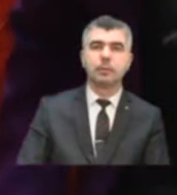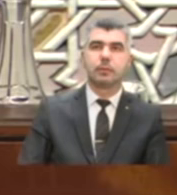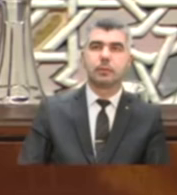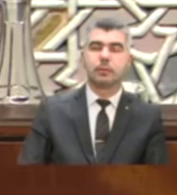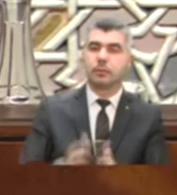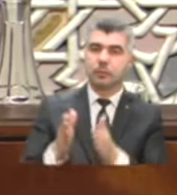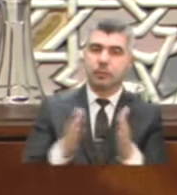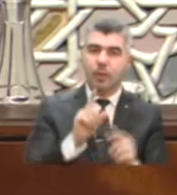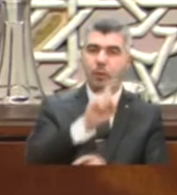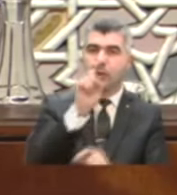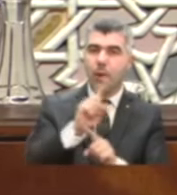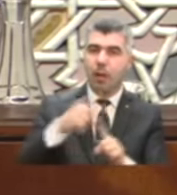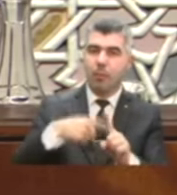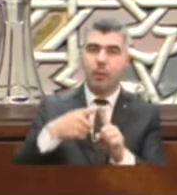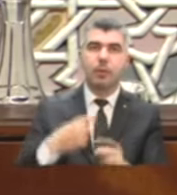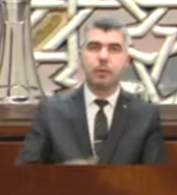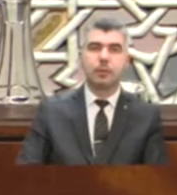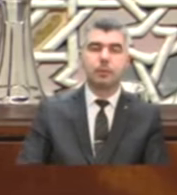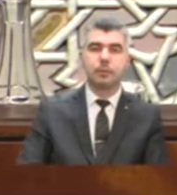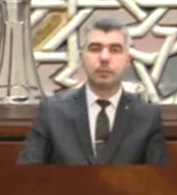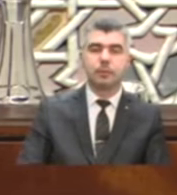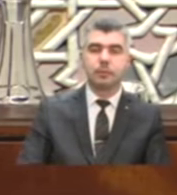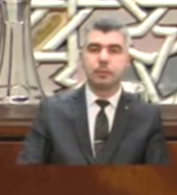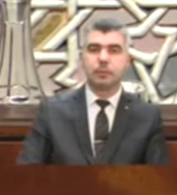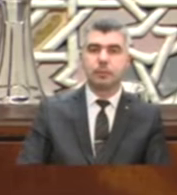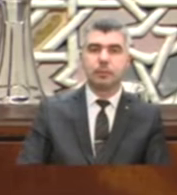سنة 2023. تعقيب السيدة النائبة حورية ديدي، تفضلي.